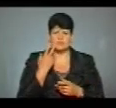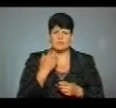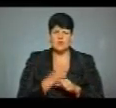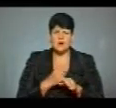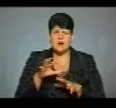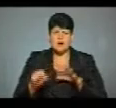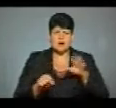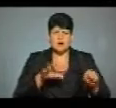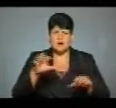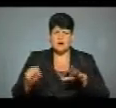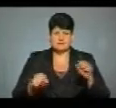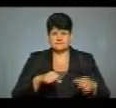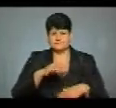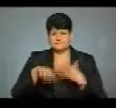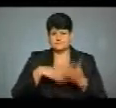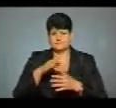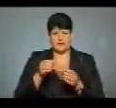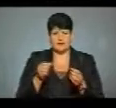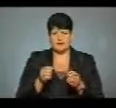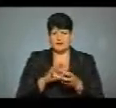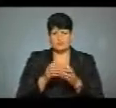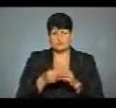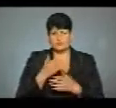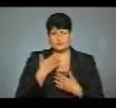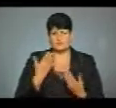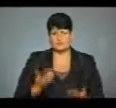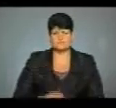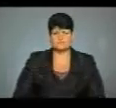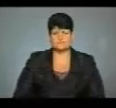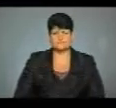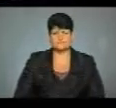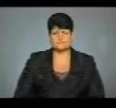робить, хапається за що-небудь і толку нема ніде.